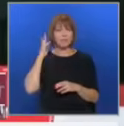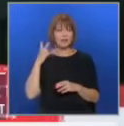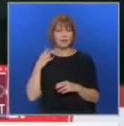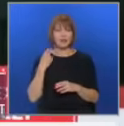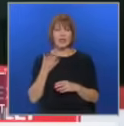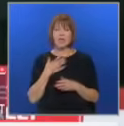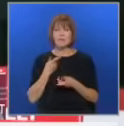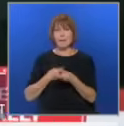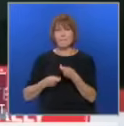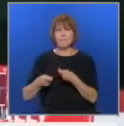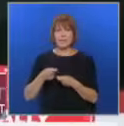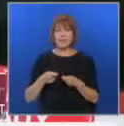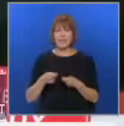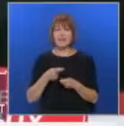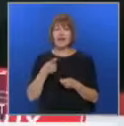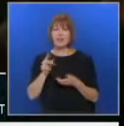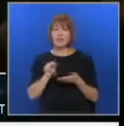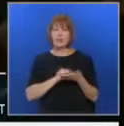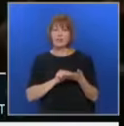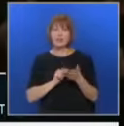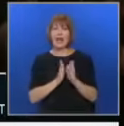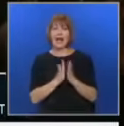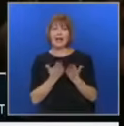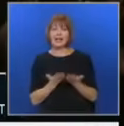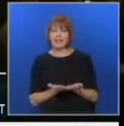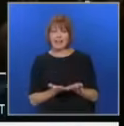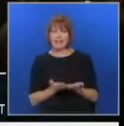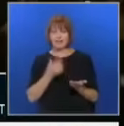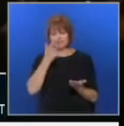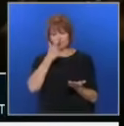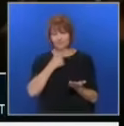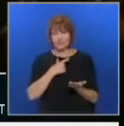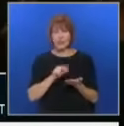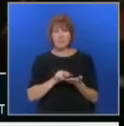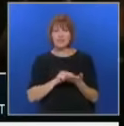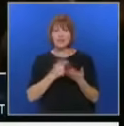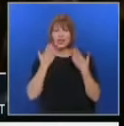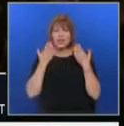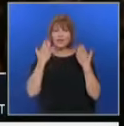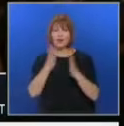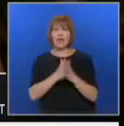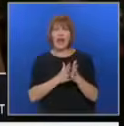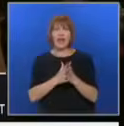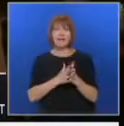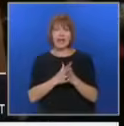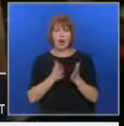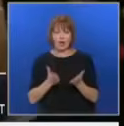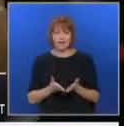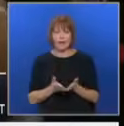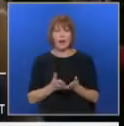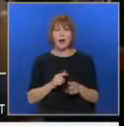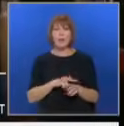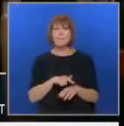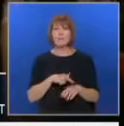бизнес. Става известен с автобиографичната си книга «Хилбили Елиджи», която описва живота на хората в Апалачите. По време